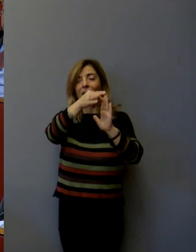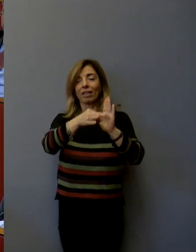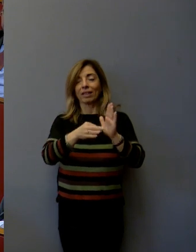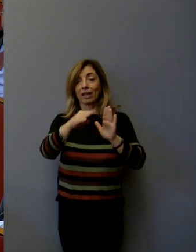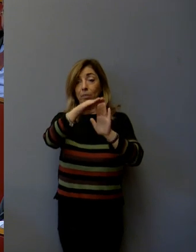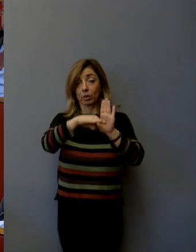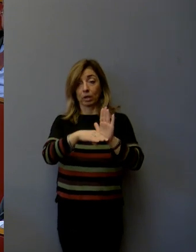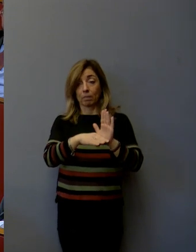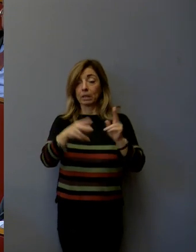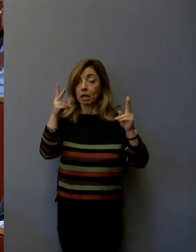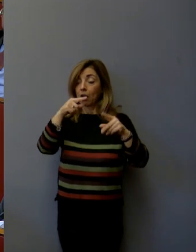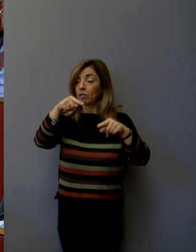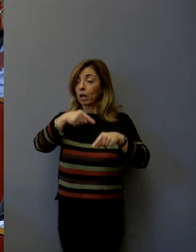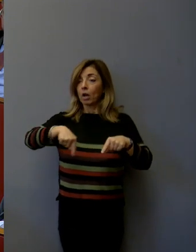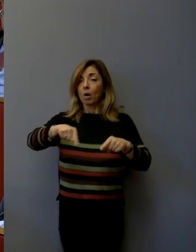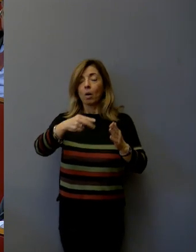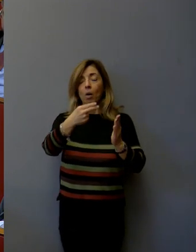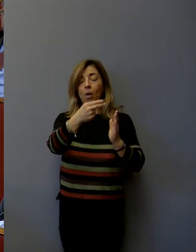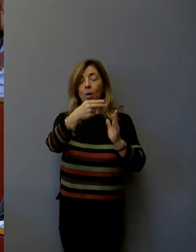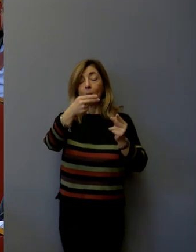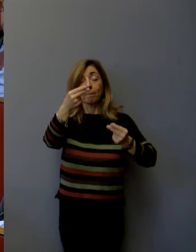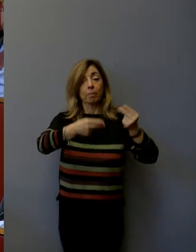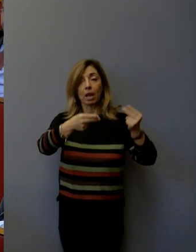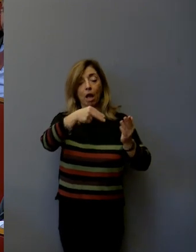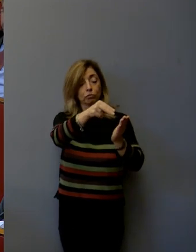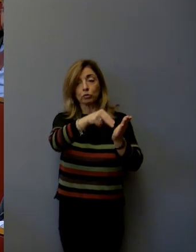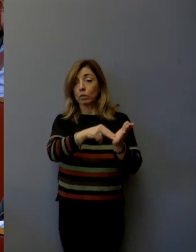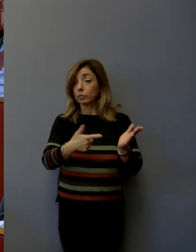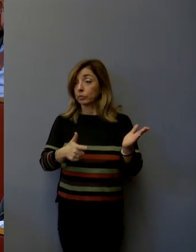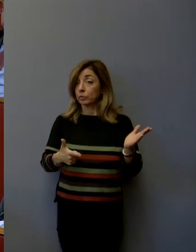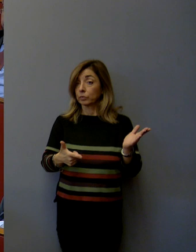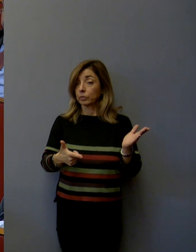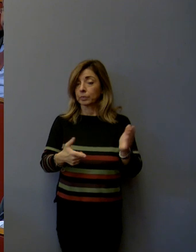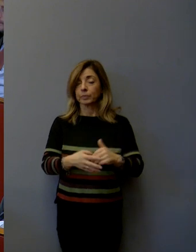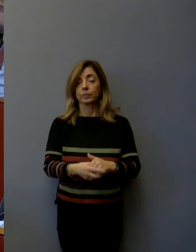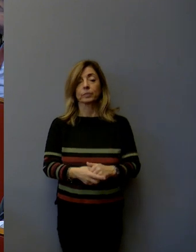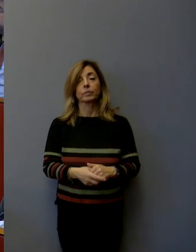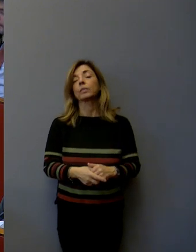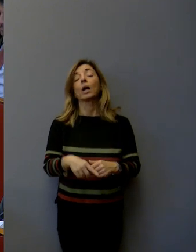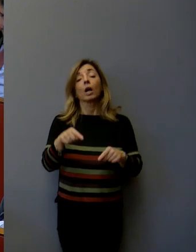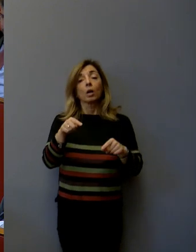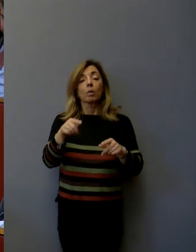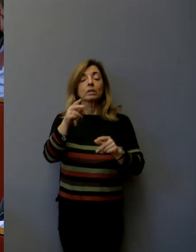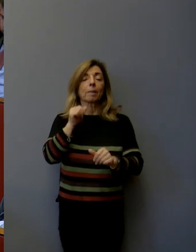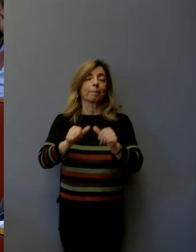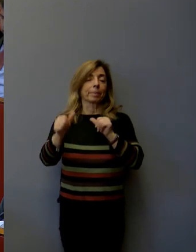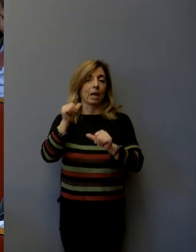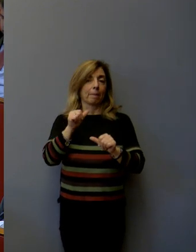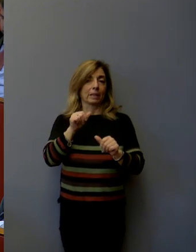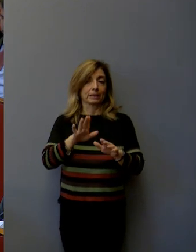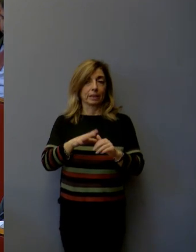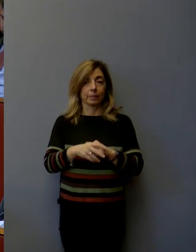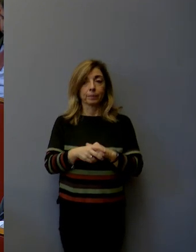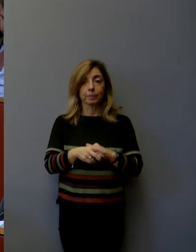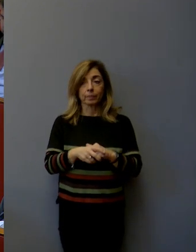però trovata menzione Allora Queste sono le premesse per dire che cosa che